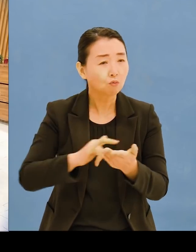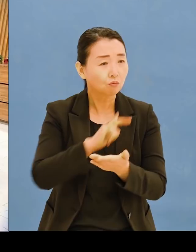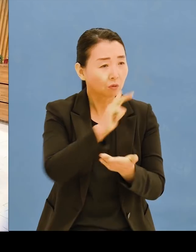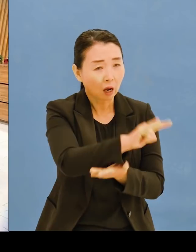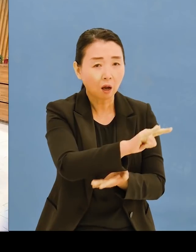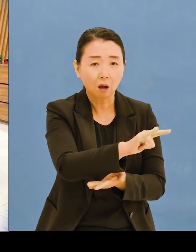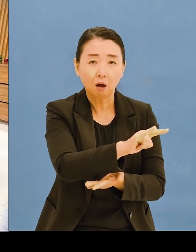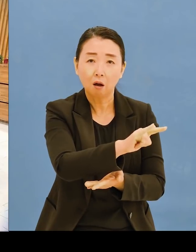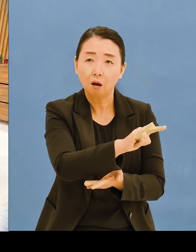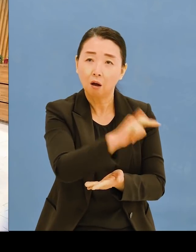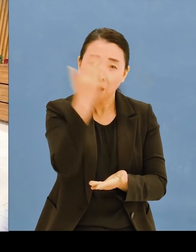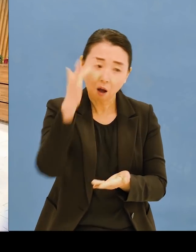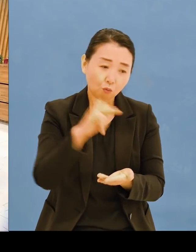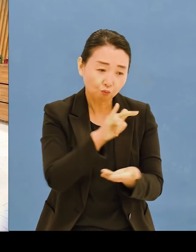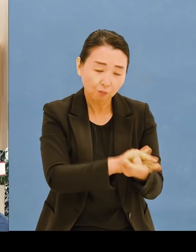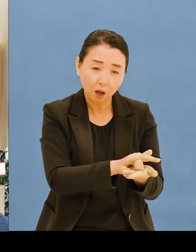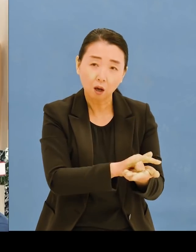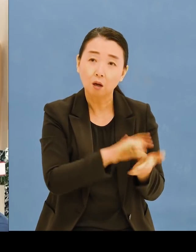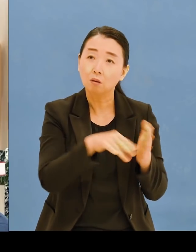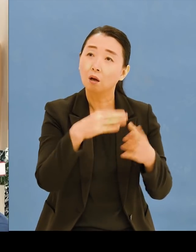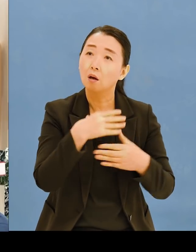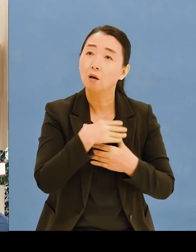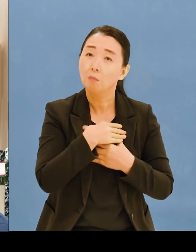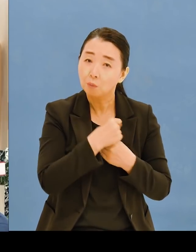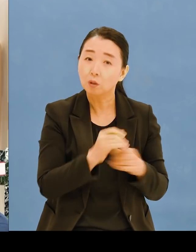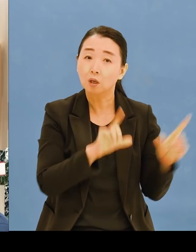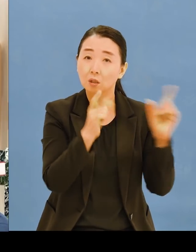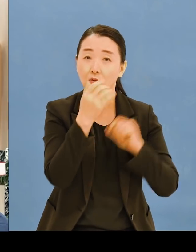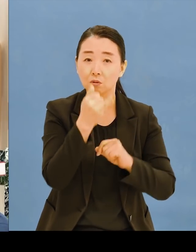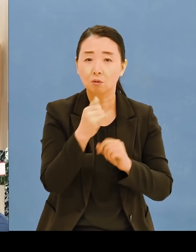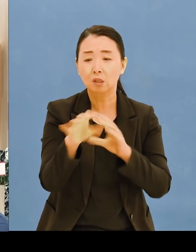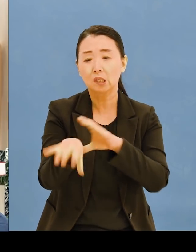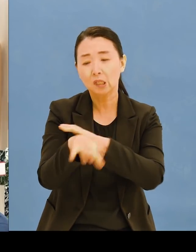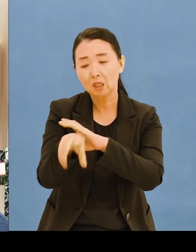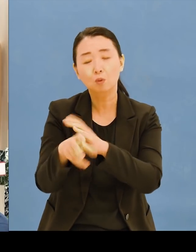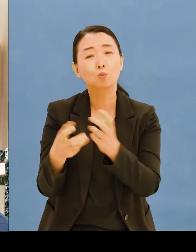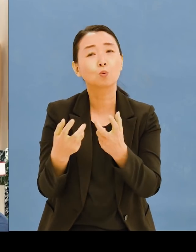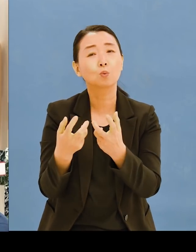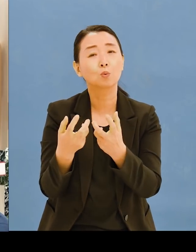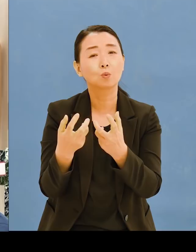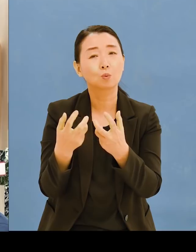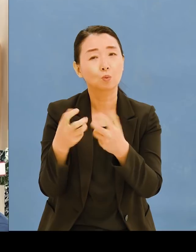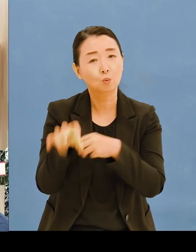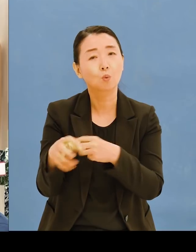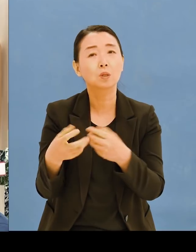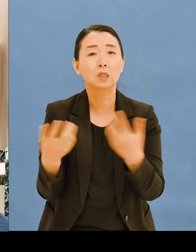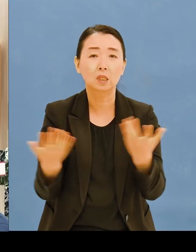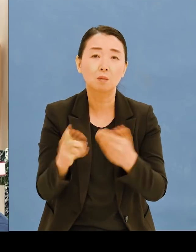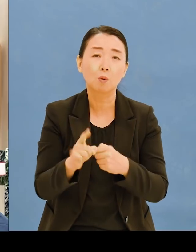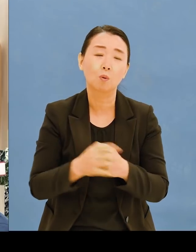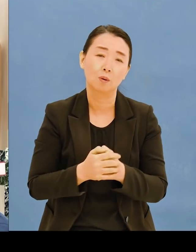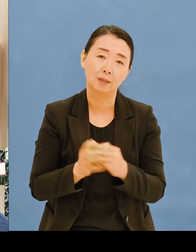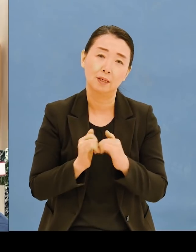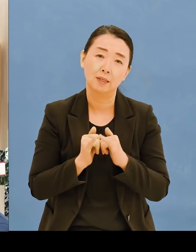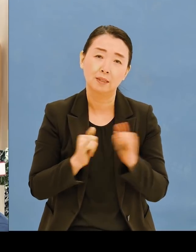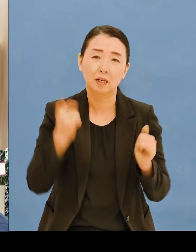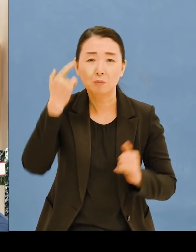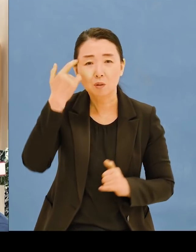편하게 살 수 있는데 이 세탁소 일이요. 진짜 엄청